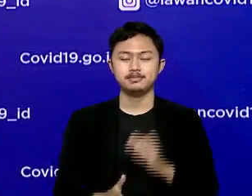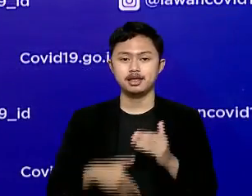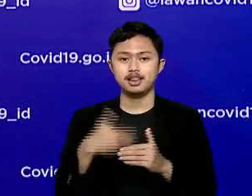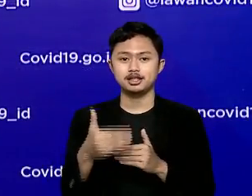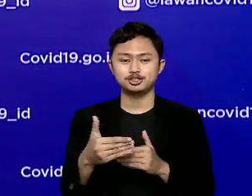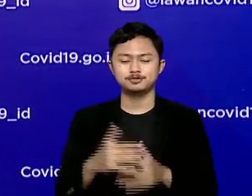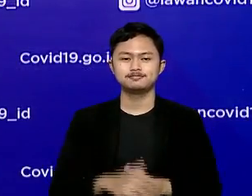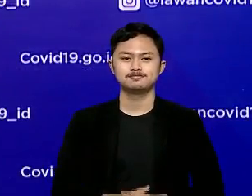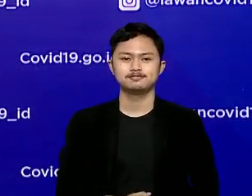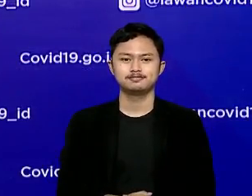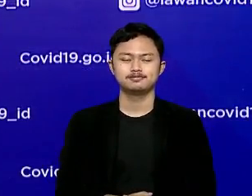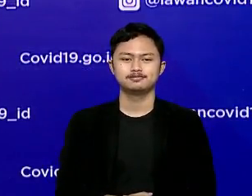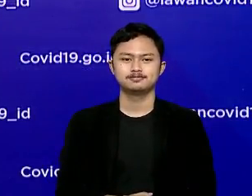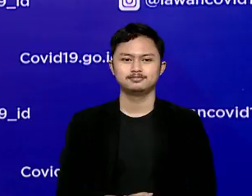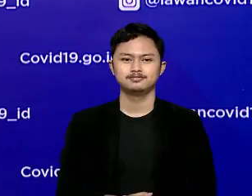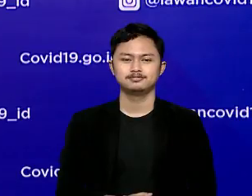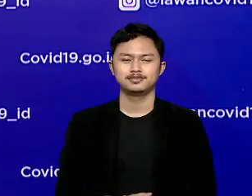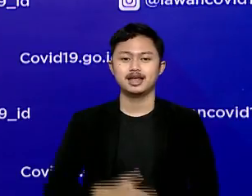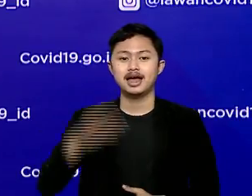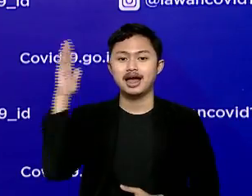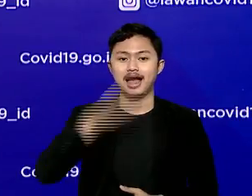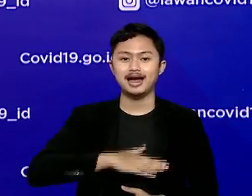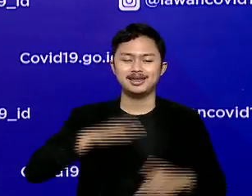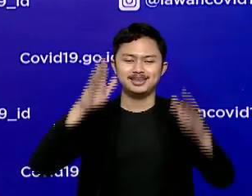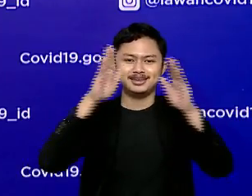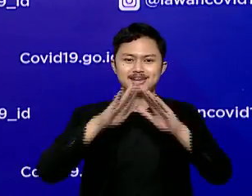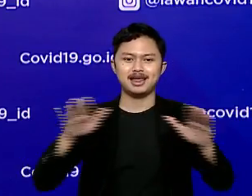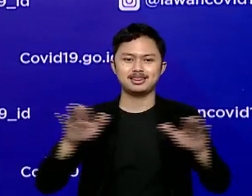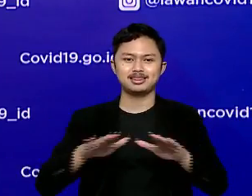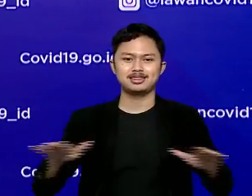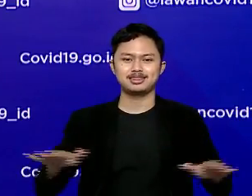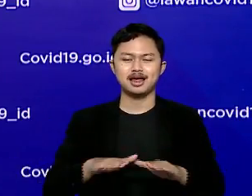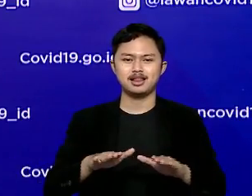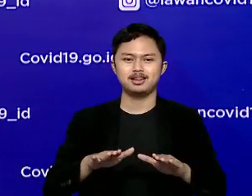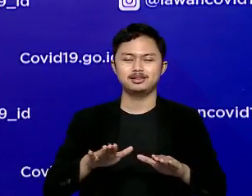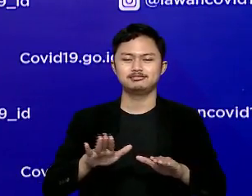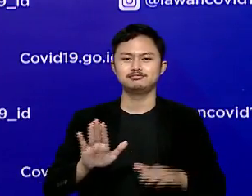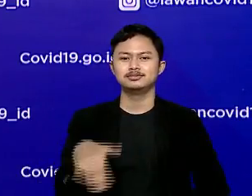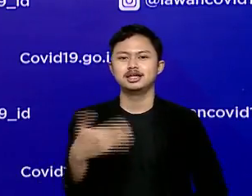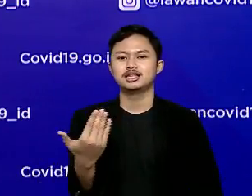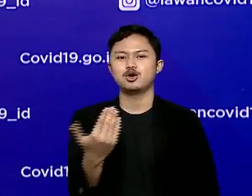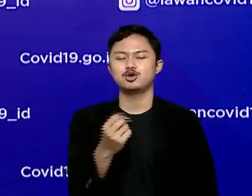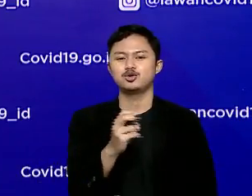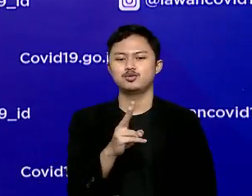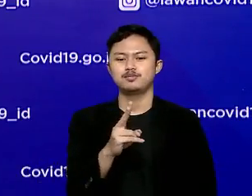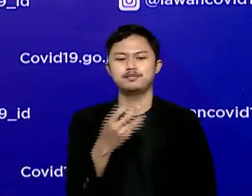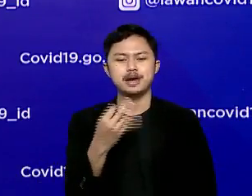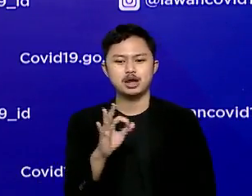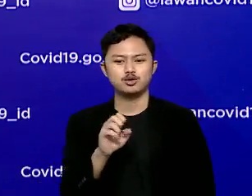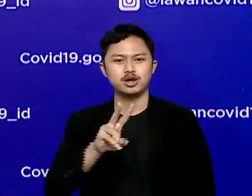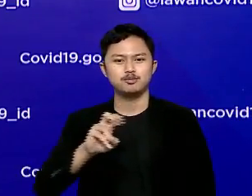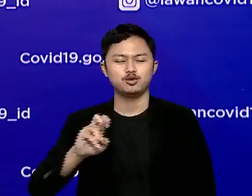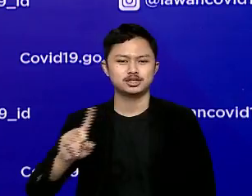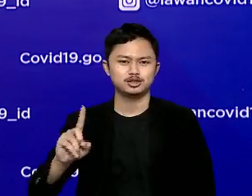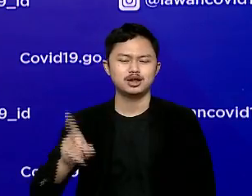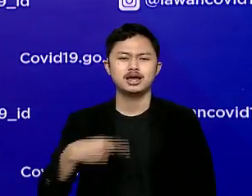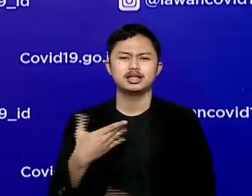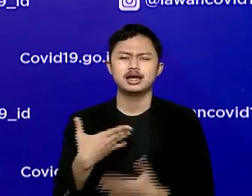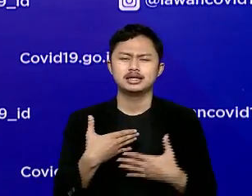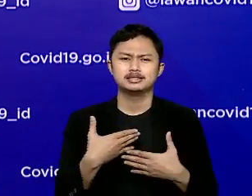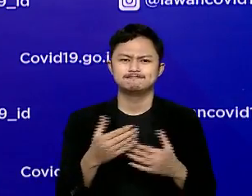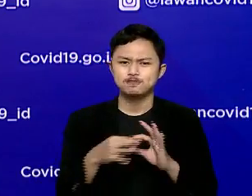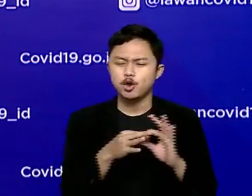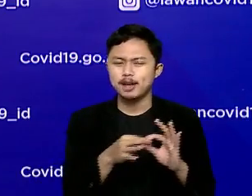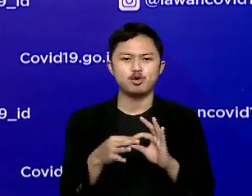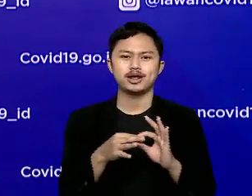Selanjutnya, menjelang perayaan Hari Natal tahun 2021, saya akan menjelaskan bagaimana kolaborasi